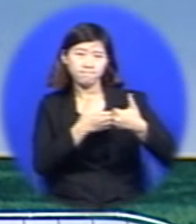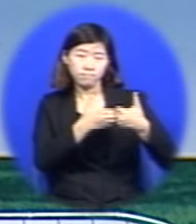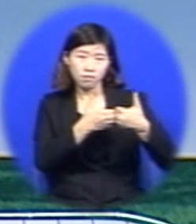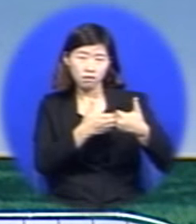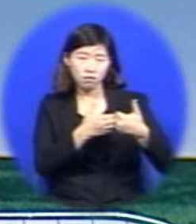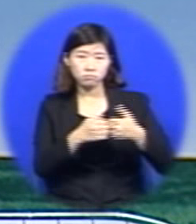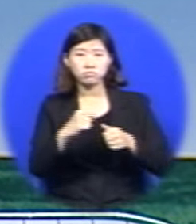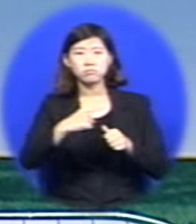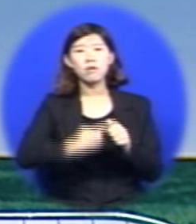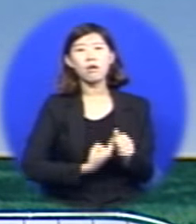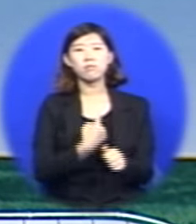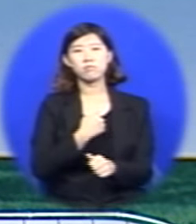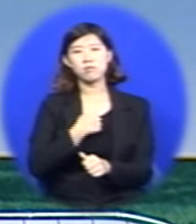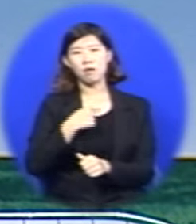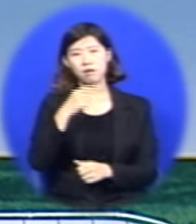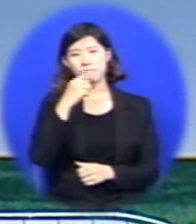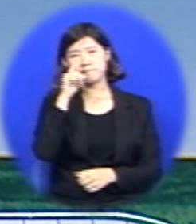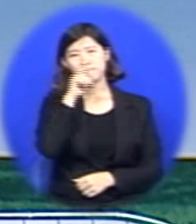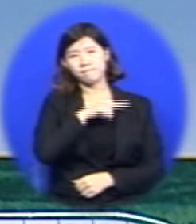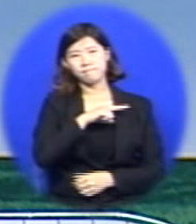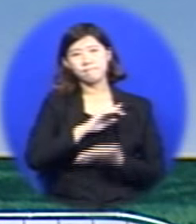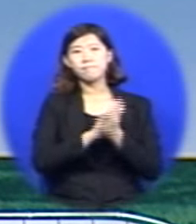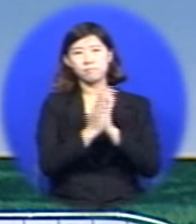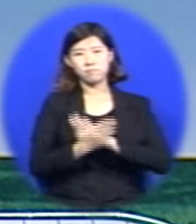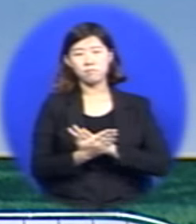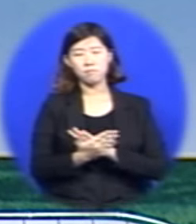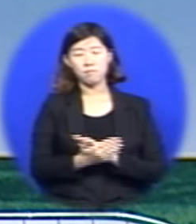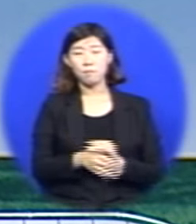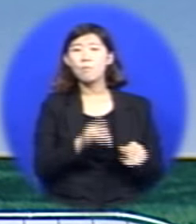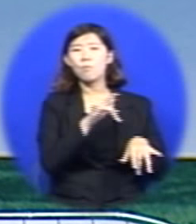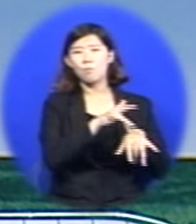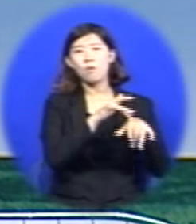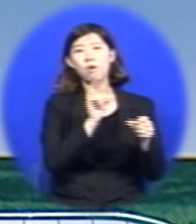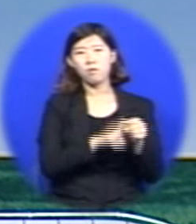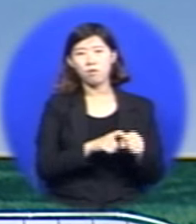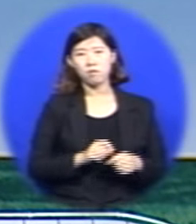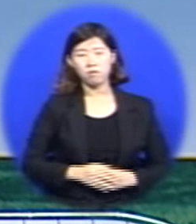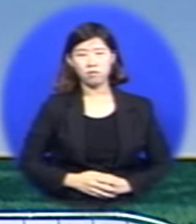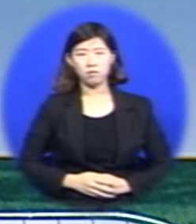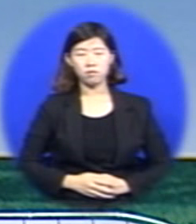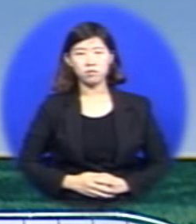마귀는 그걸 노리고 있는 것입니다. 그래서 성경은